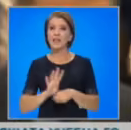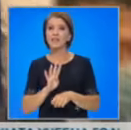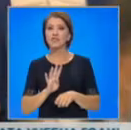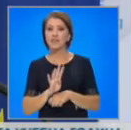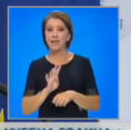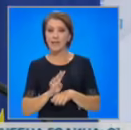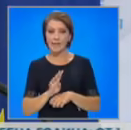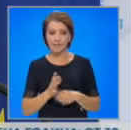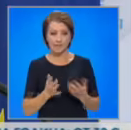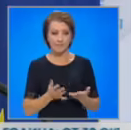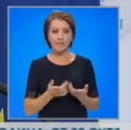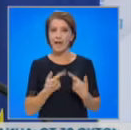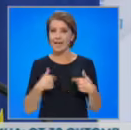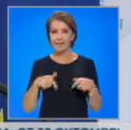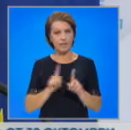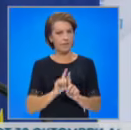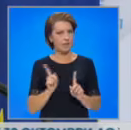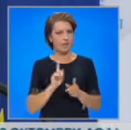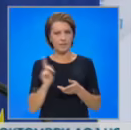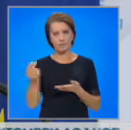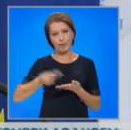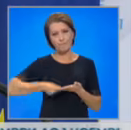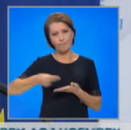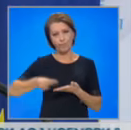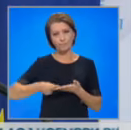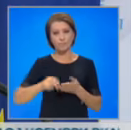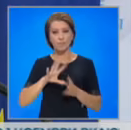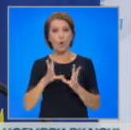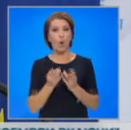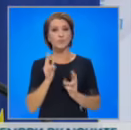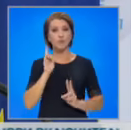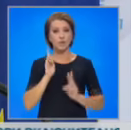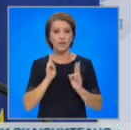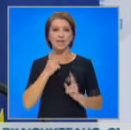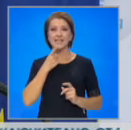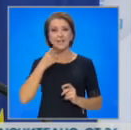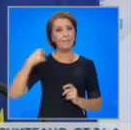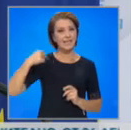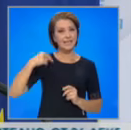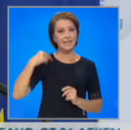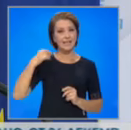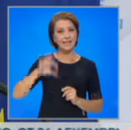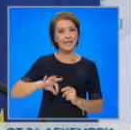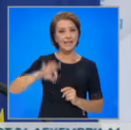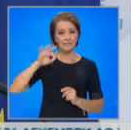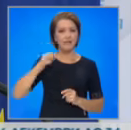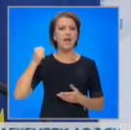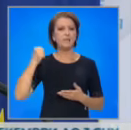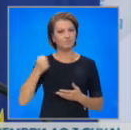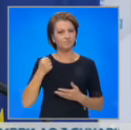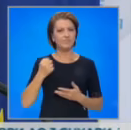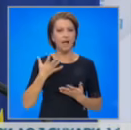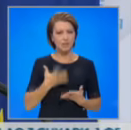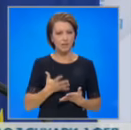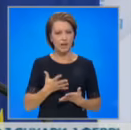провеждане на вота. Ние няма да се подпишем под общо решение за дата на президентските избори. Държим изборите